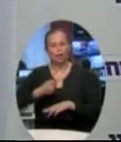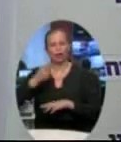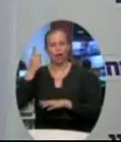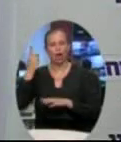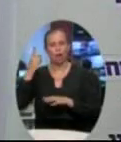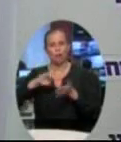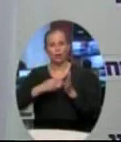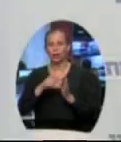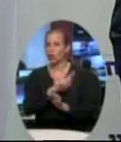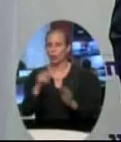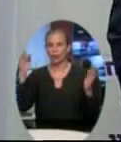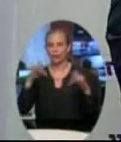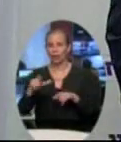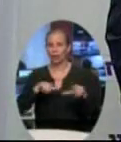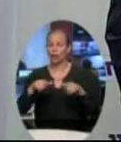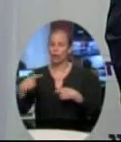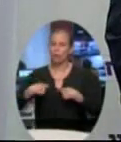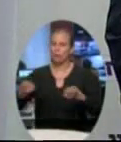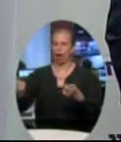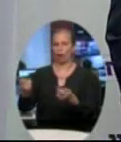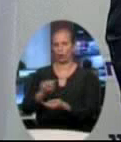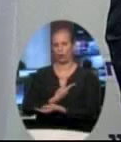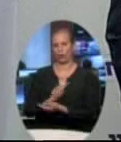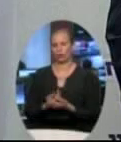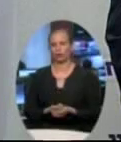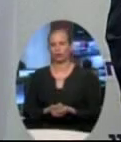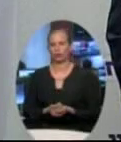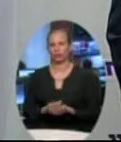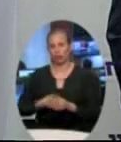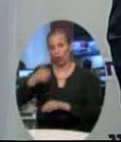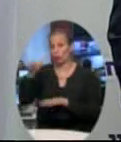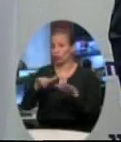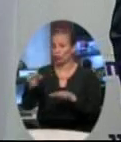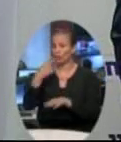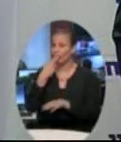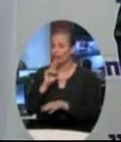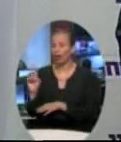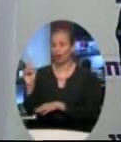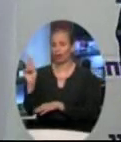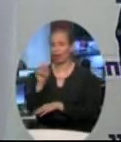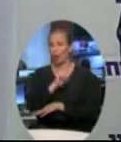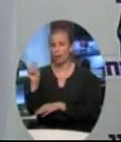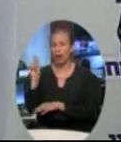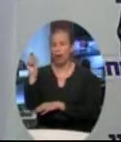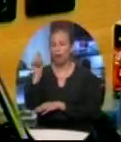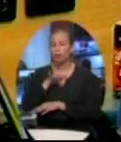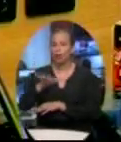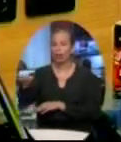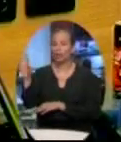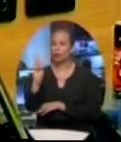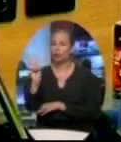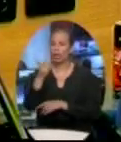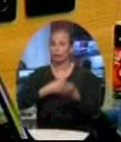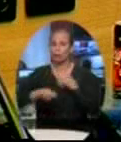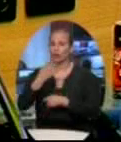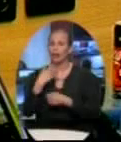הזה ומחר אותנו. ראש הממשלה, שהבטחת מאות מיליארדים של שקלים למשק הישראלי, איפה הם? בימים אלו